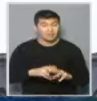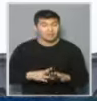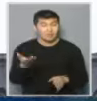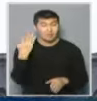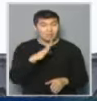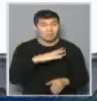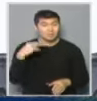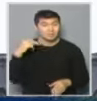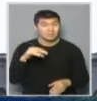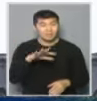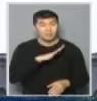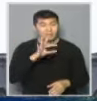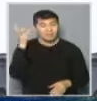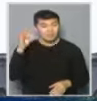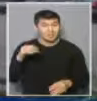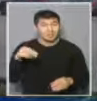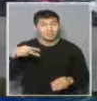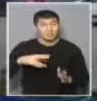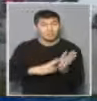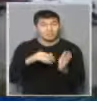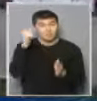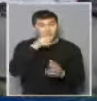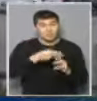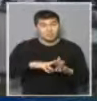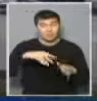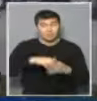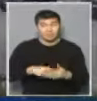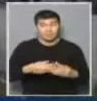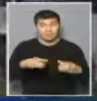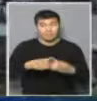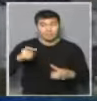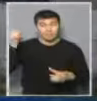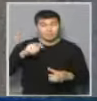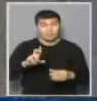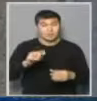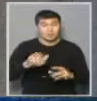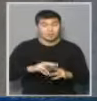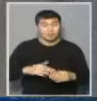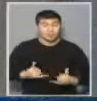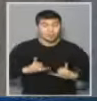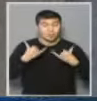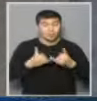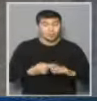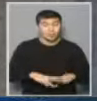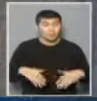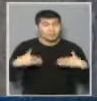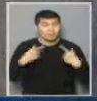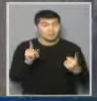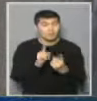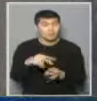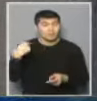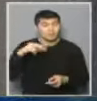Ранее президент был в Германии в 2019 году. Теперь вот официальный Брюссель проявляет уважение и приветствует